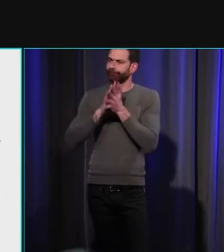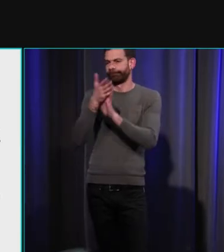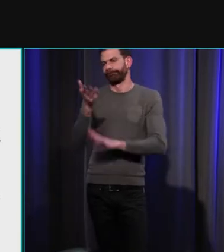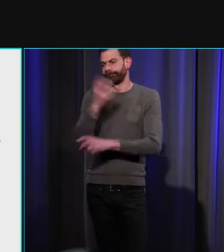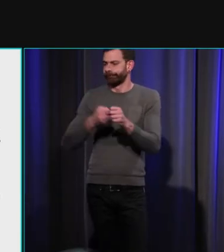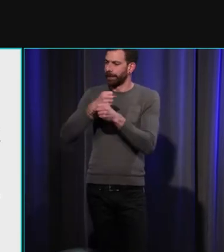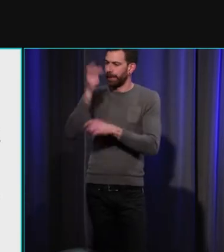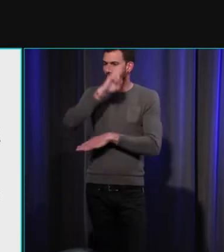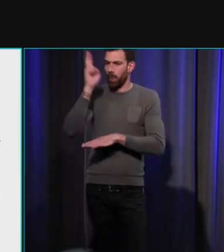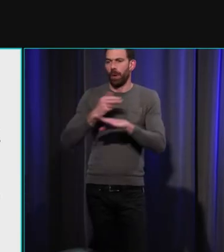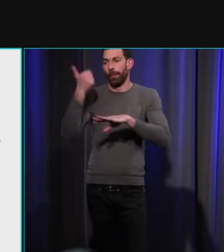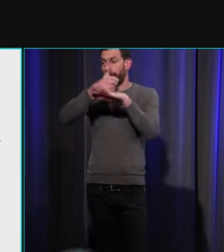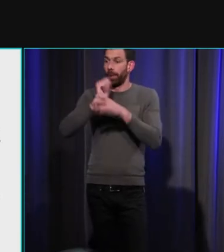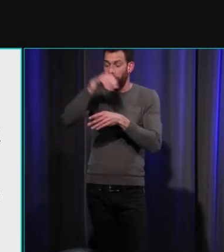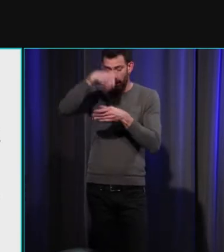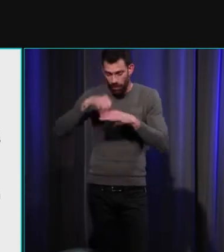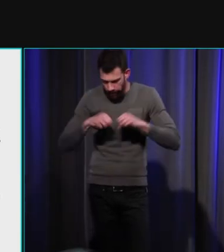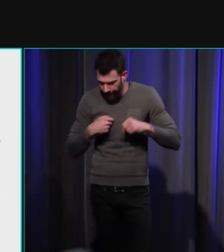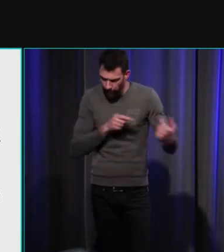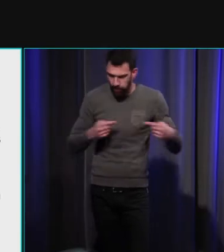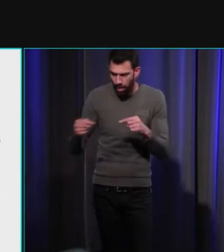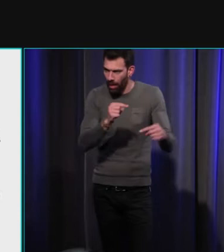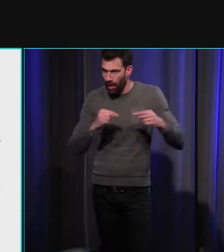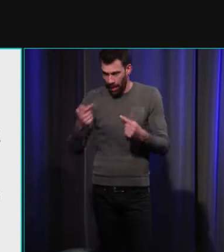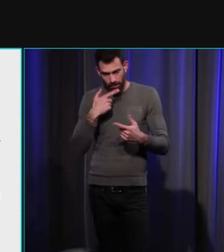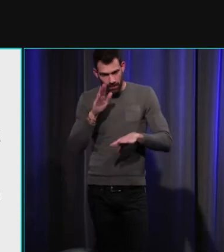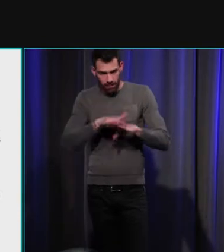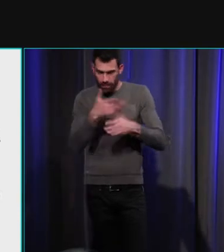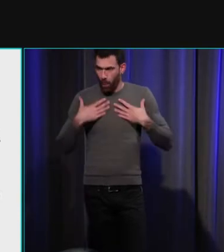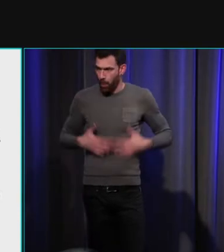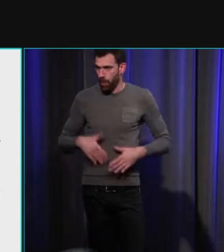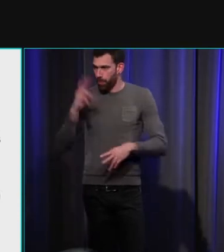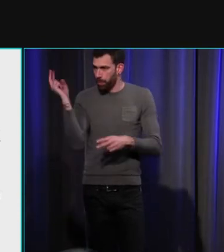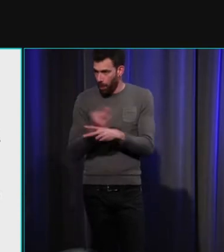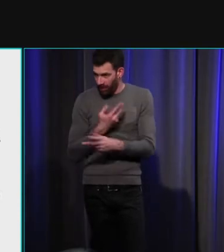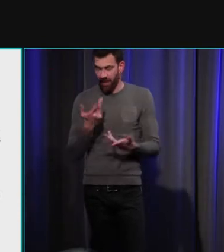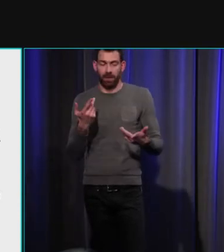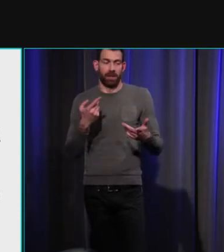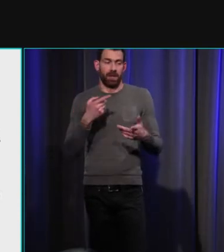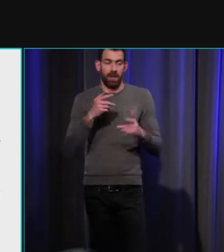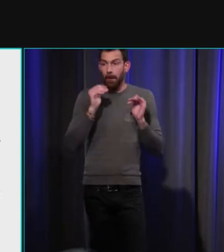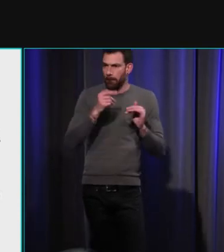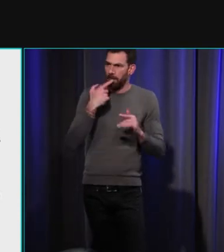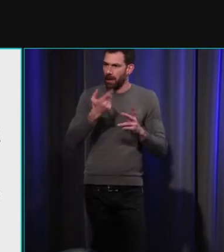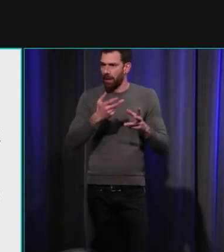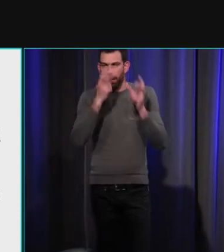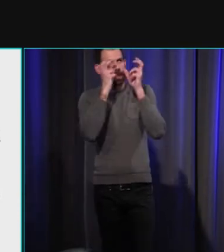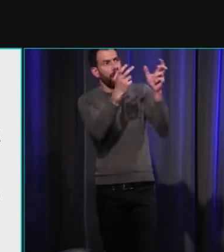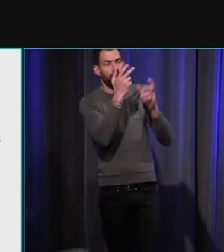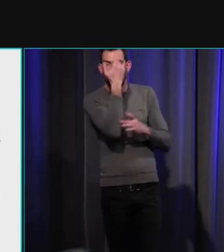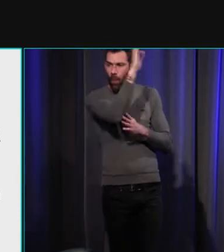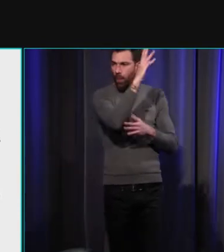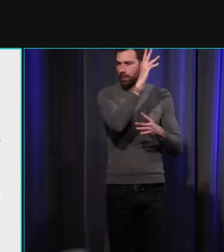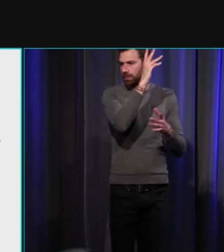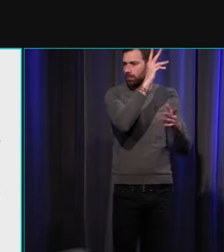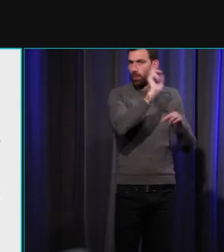puis les luttes intestines et puis comme il se comporte mal et qu'il se met de même adoré des divinités étrangères il